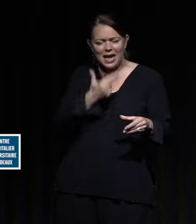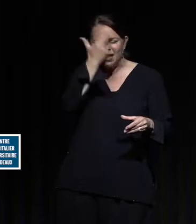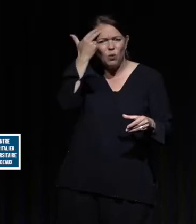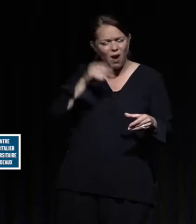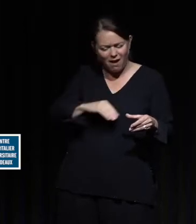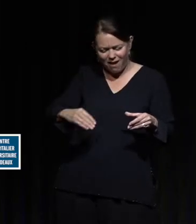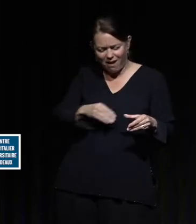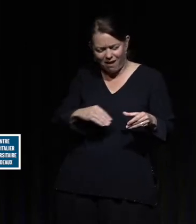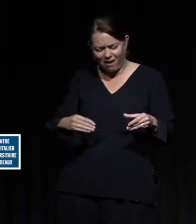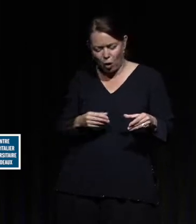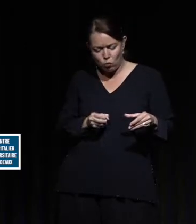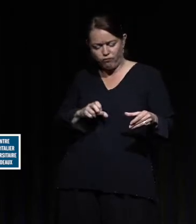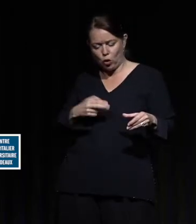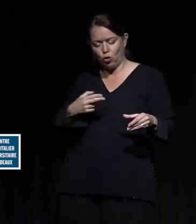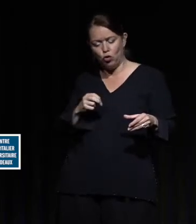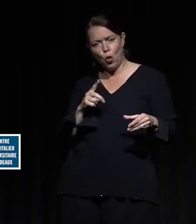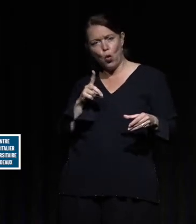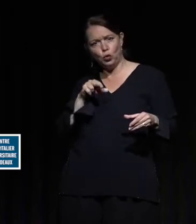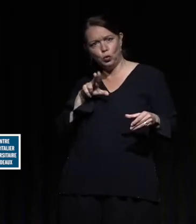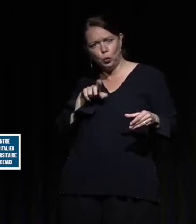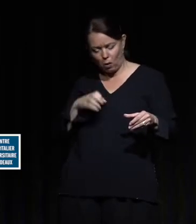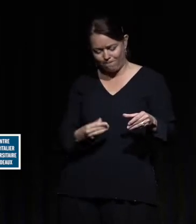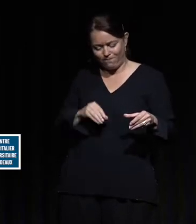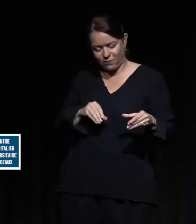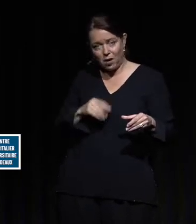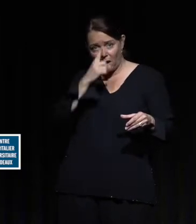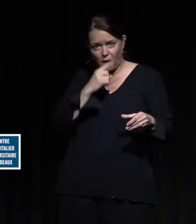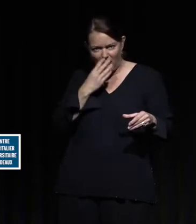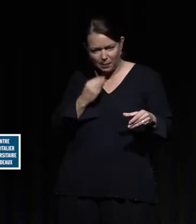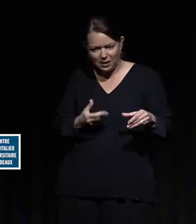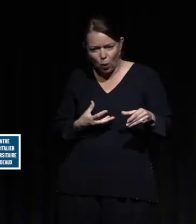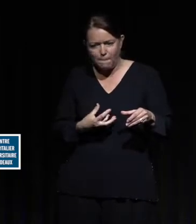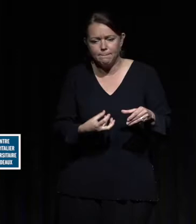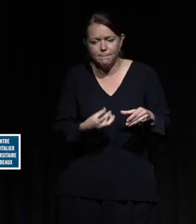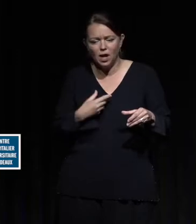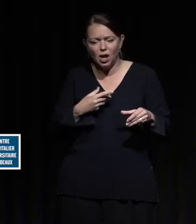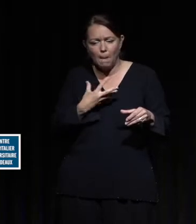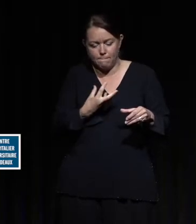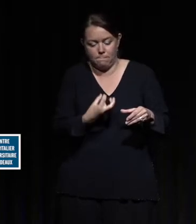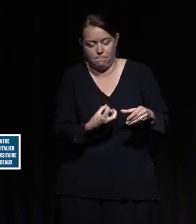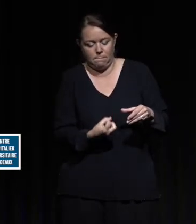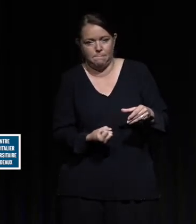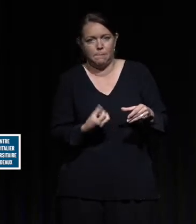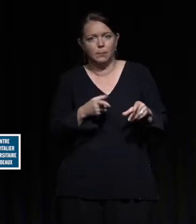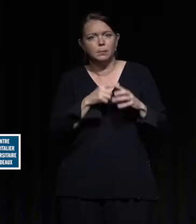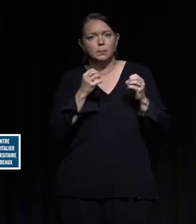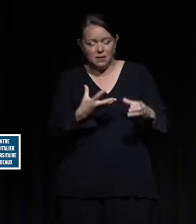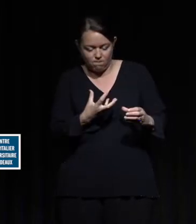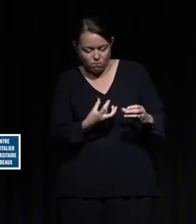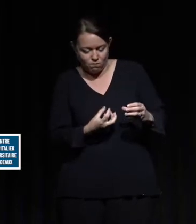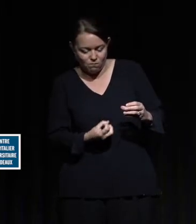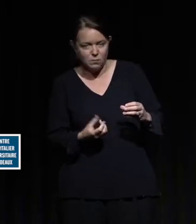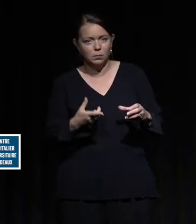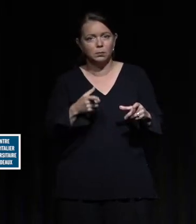un nodule. Et vous avez l'impression que ce nodule, il attire. Vous voyez, il y a comme un trou noir qui attire les vaisseaux spatiaux,